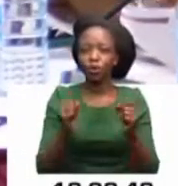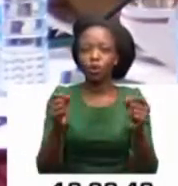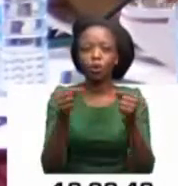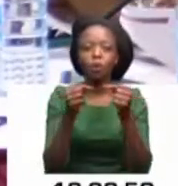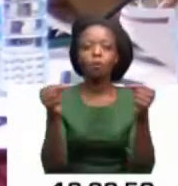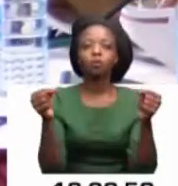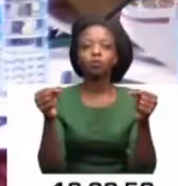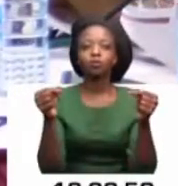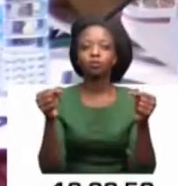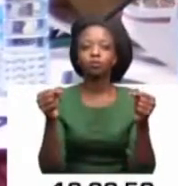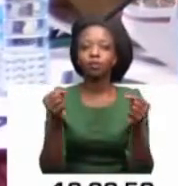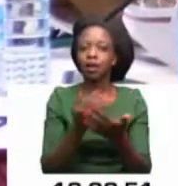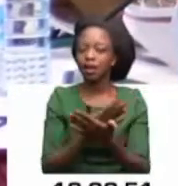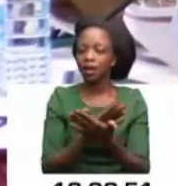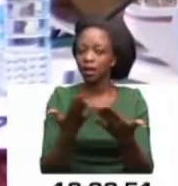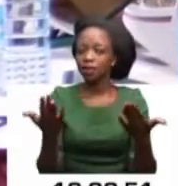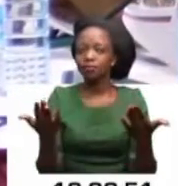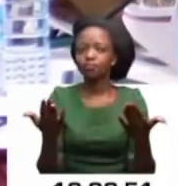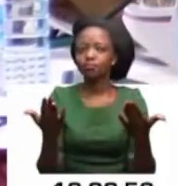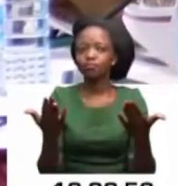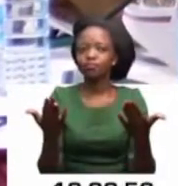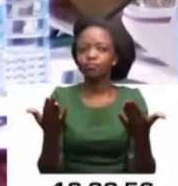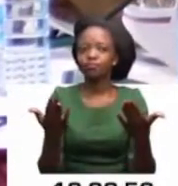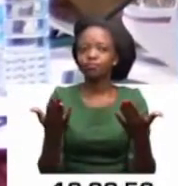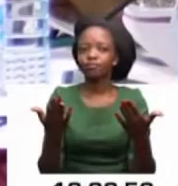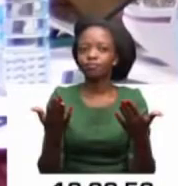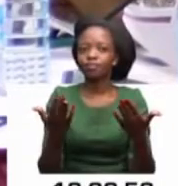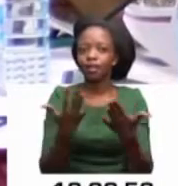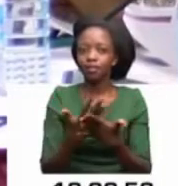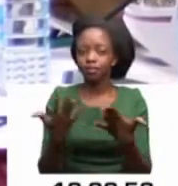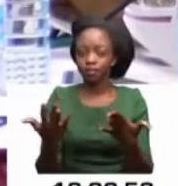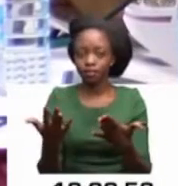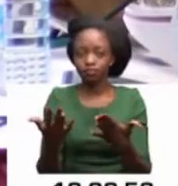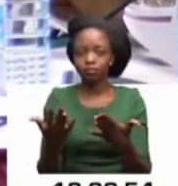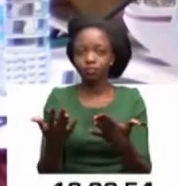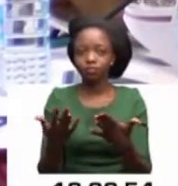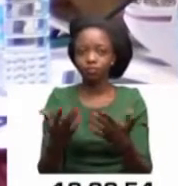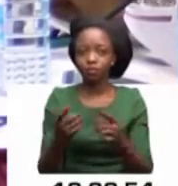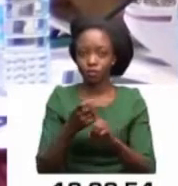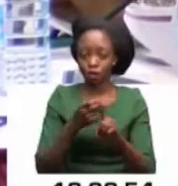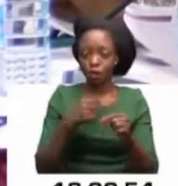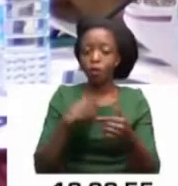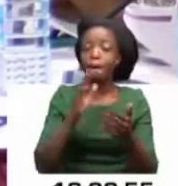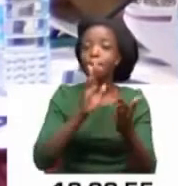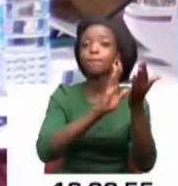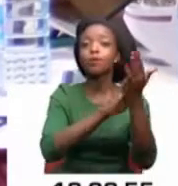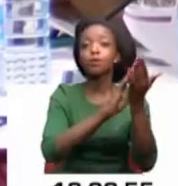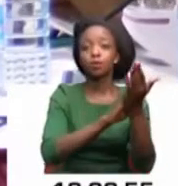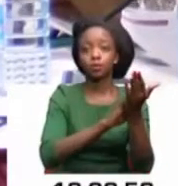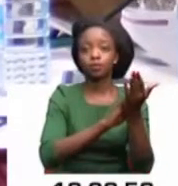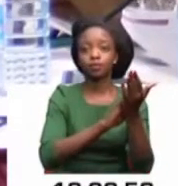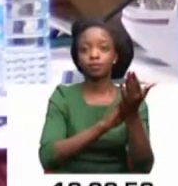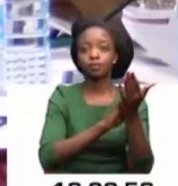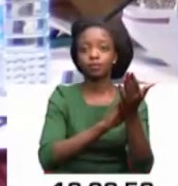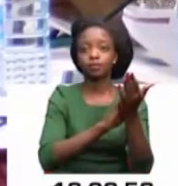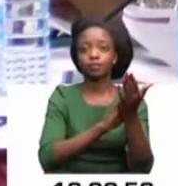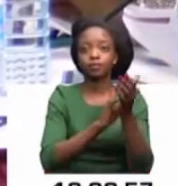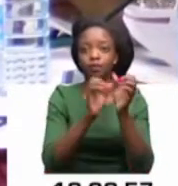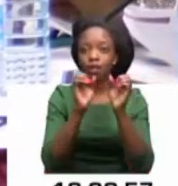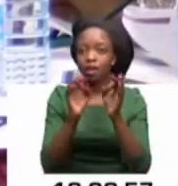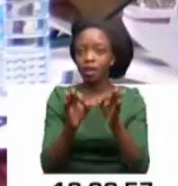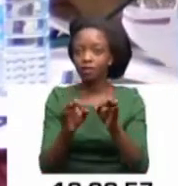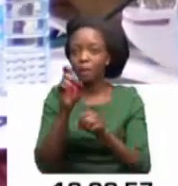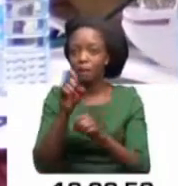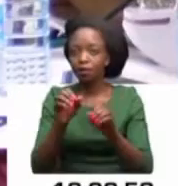oppose any extra tire upwards. We propose that if we have